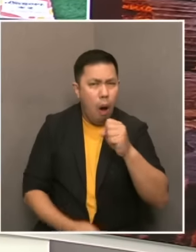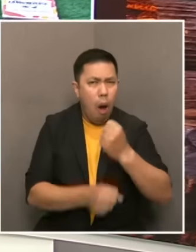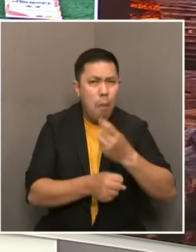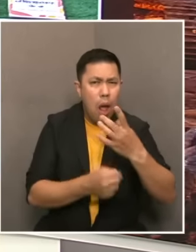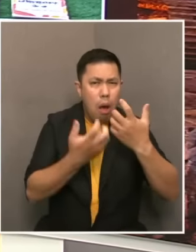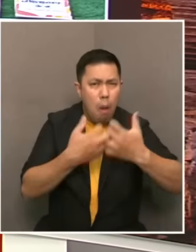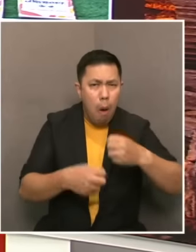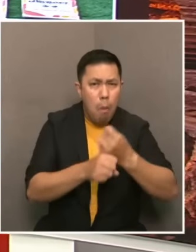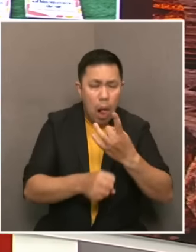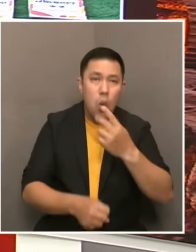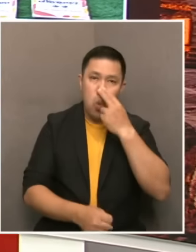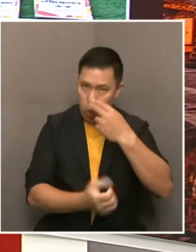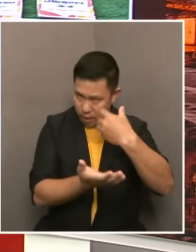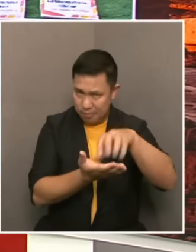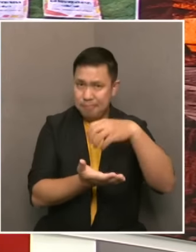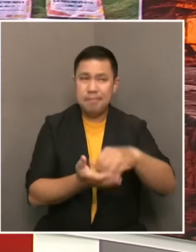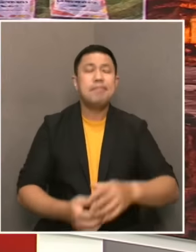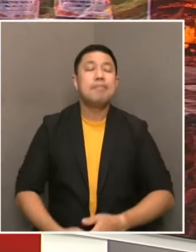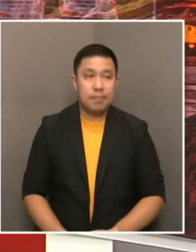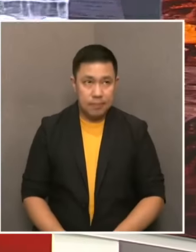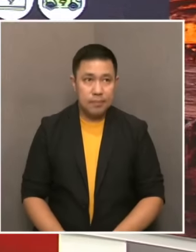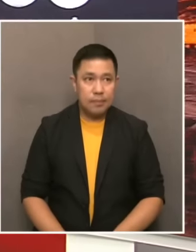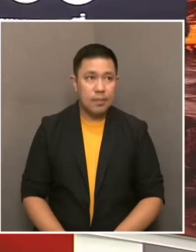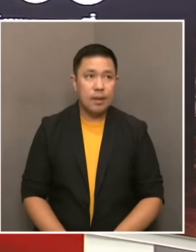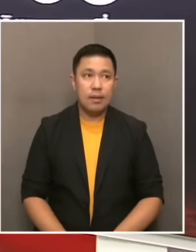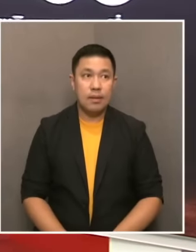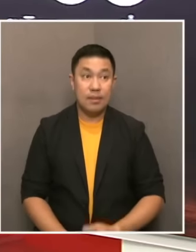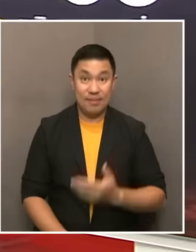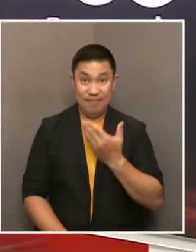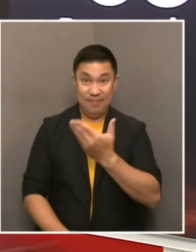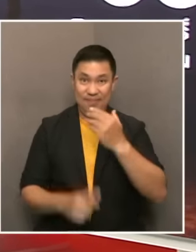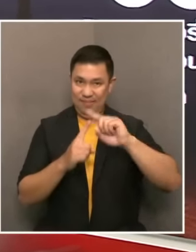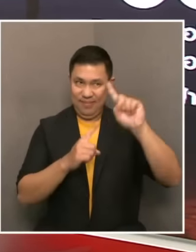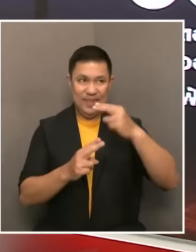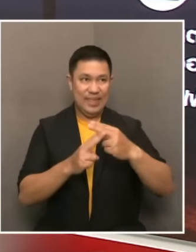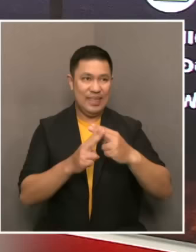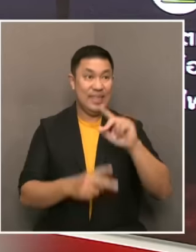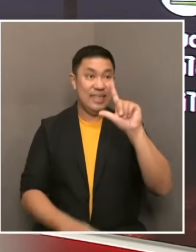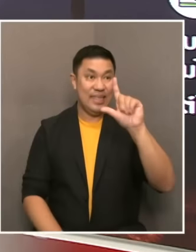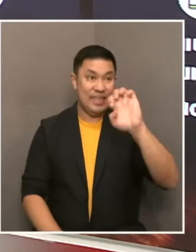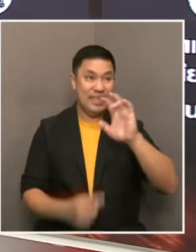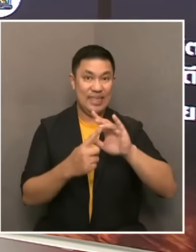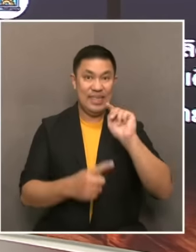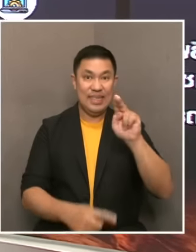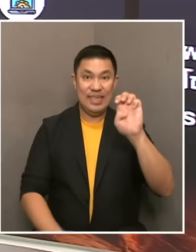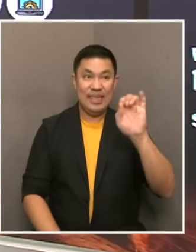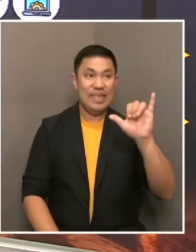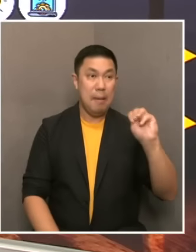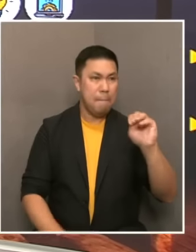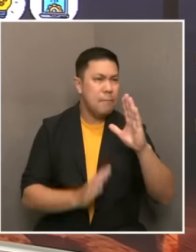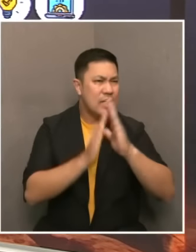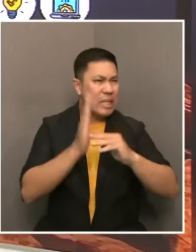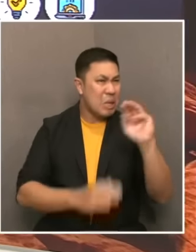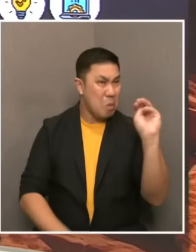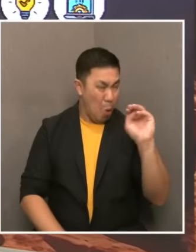ไหนได้บ้างนะครับมาดูข้อมูลกันต่อไปเลยนะครับสำหรับแร่แรกนะครับียม quเนี่ยนะครับนี่แบบนี้นะครับสีม่วงๆนี้นะโอหมี